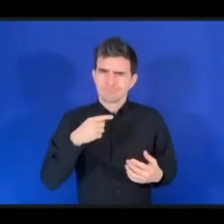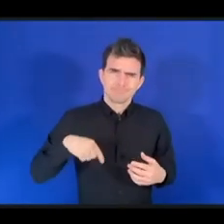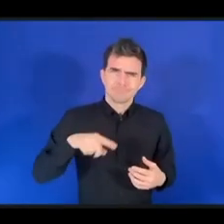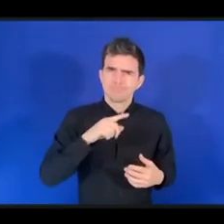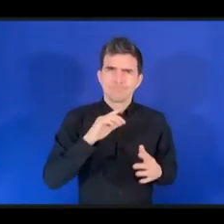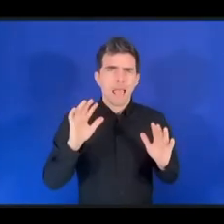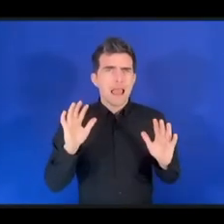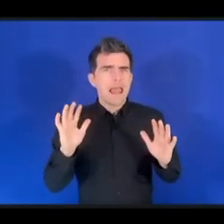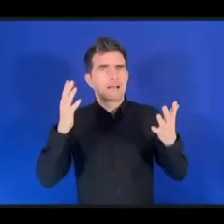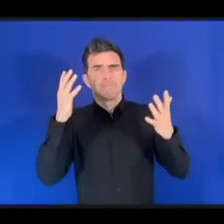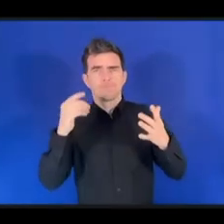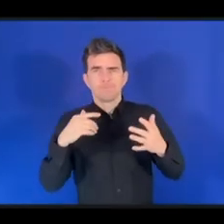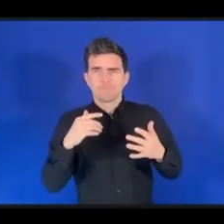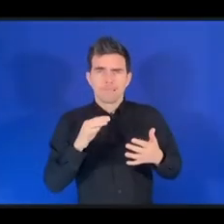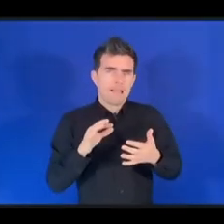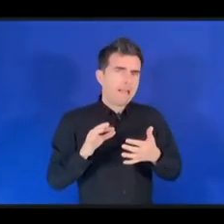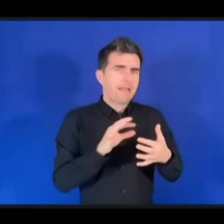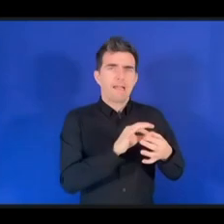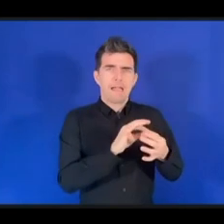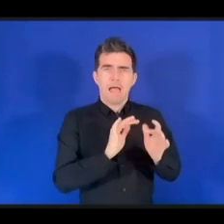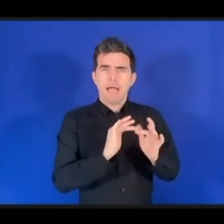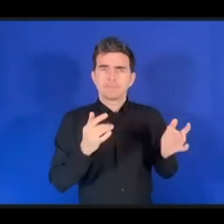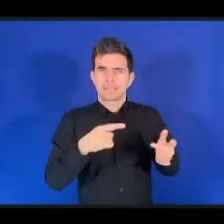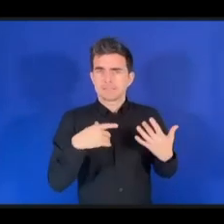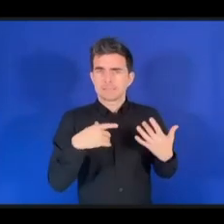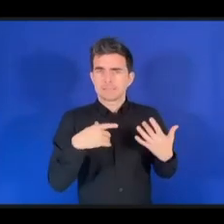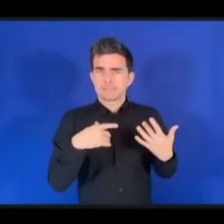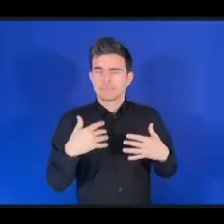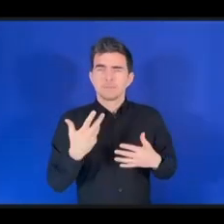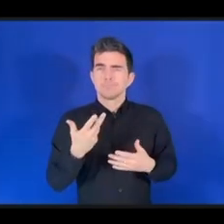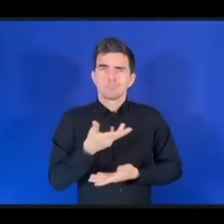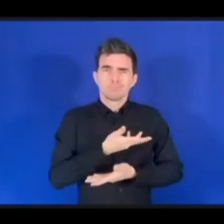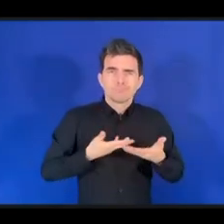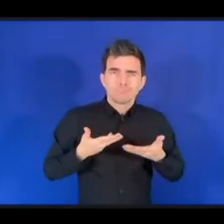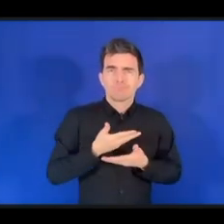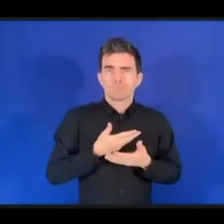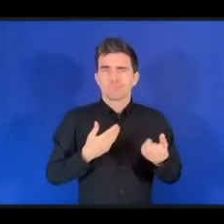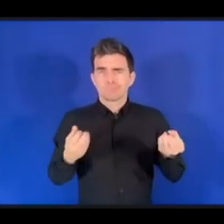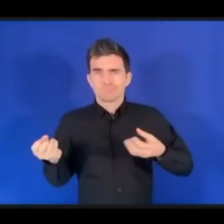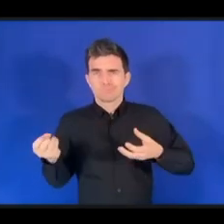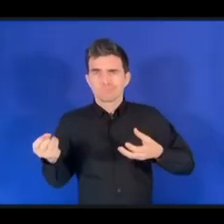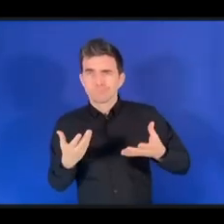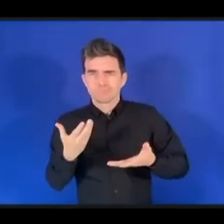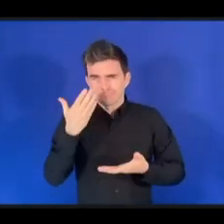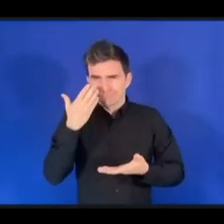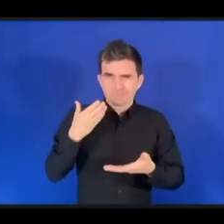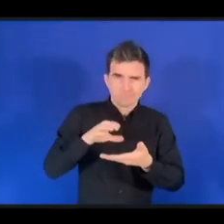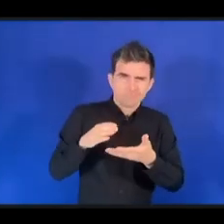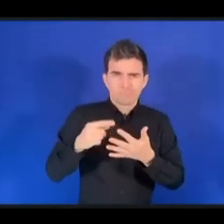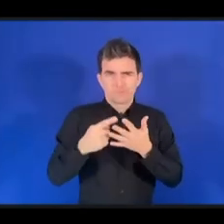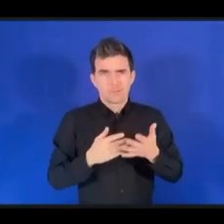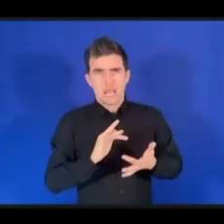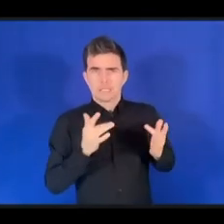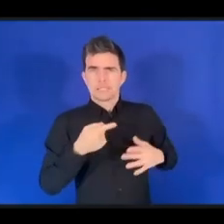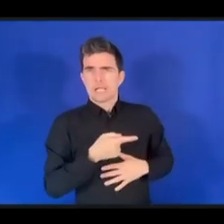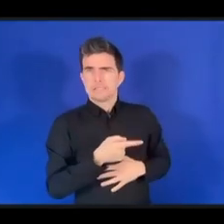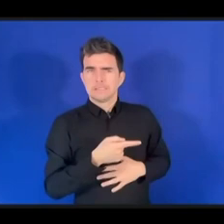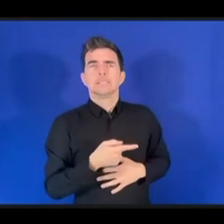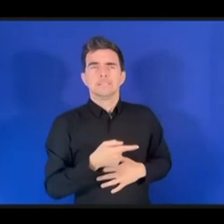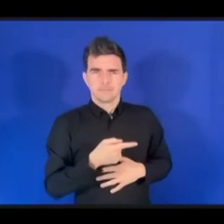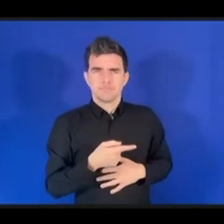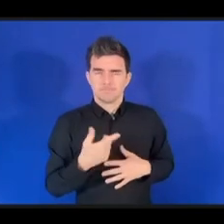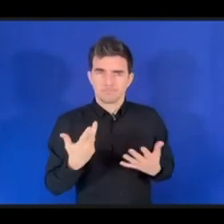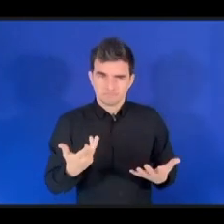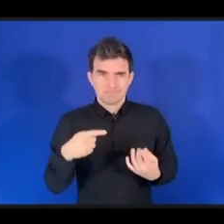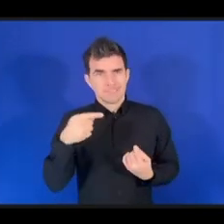les l'environnement de l'Internet évolue très rapidement et le thème de du FGI doit également